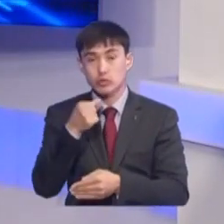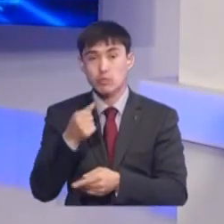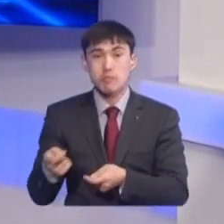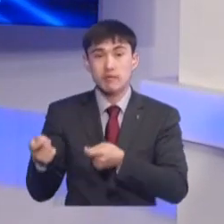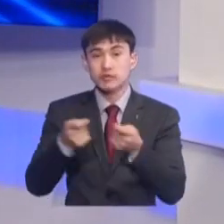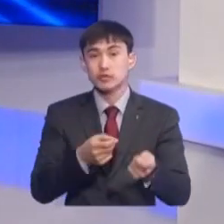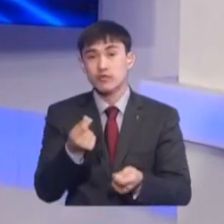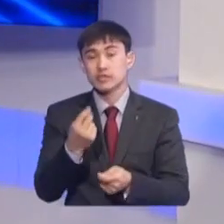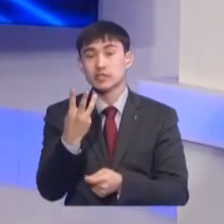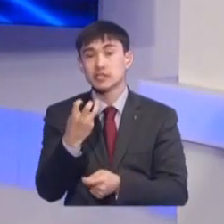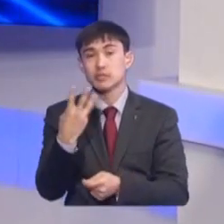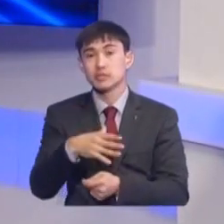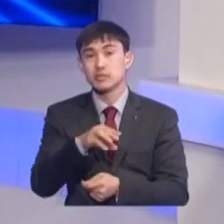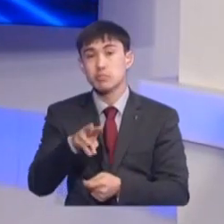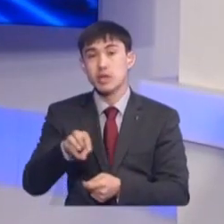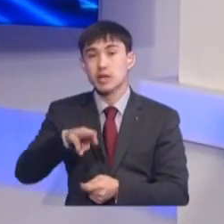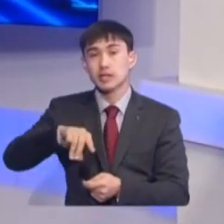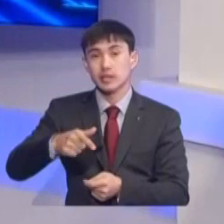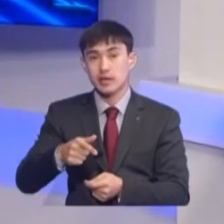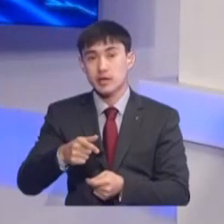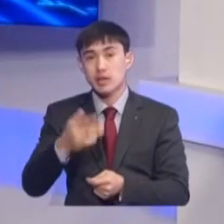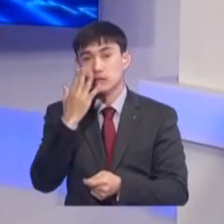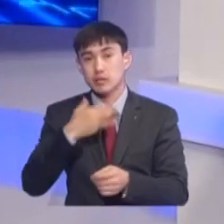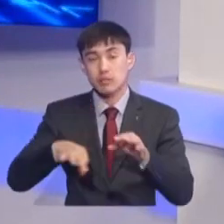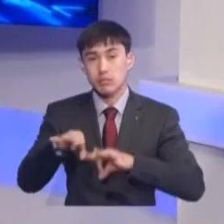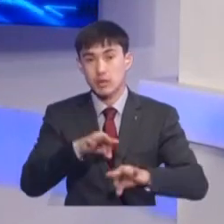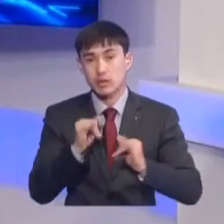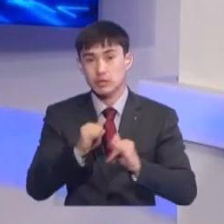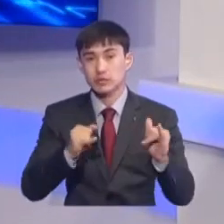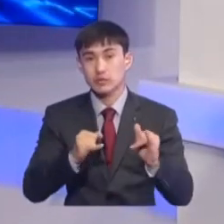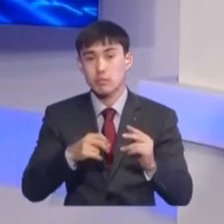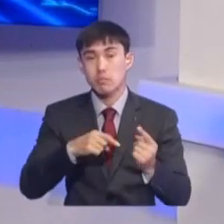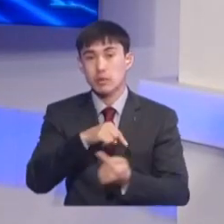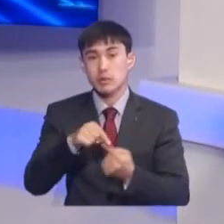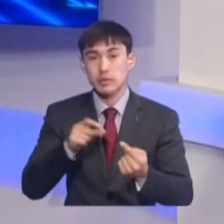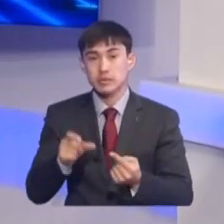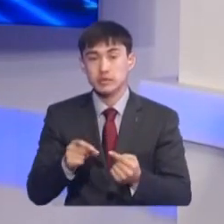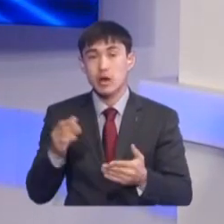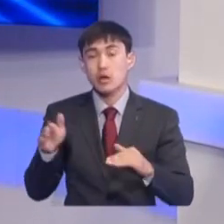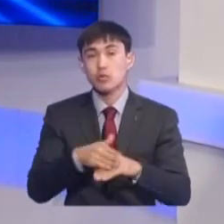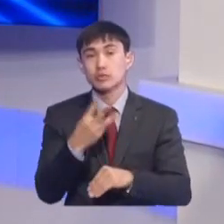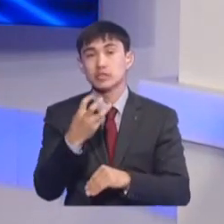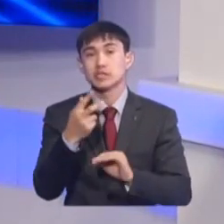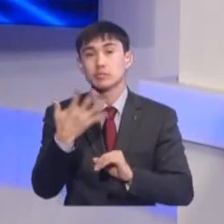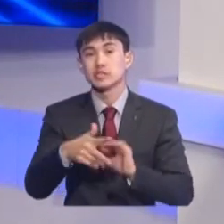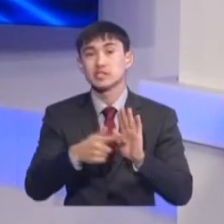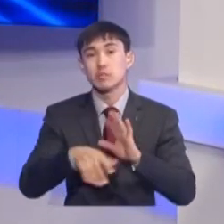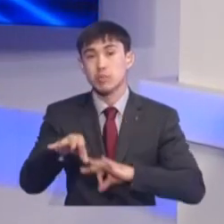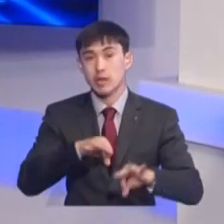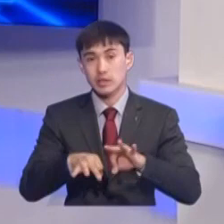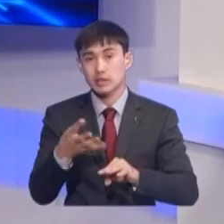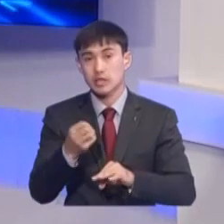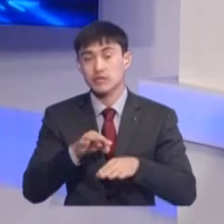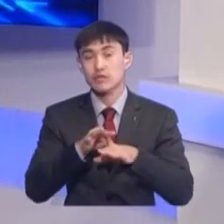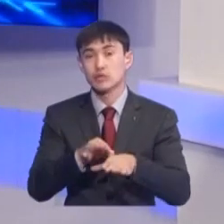привлечено инвестиций на 350 млрд тенге в рамках национального проекта по развитию предпринимательства одобрено 357 проектов а